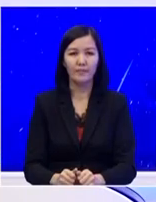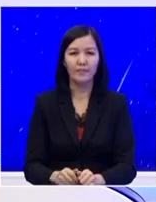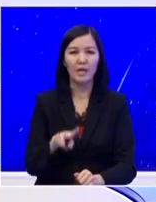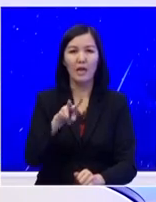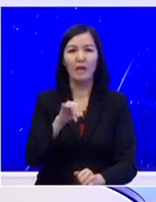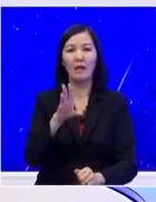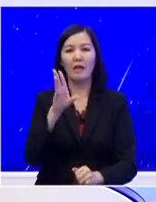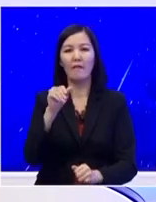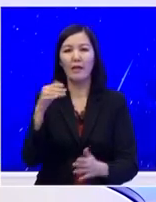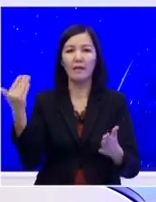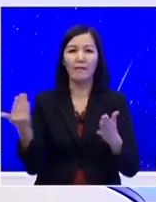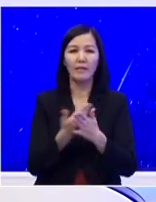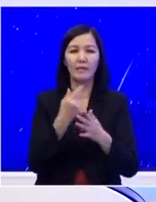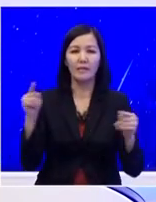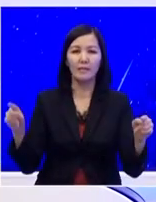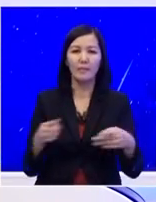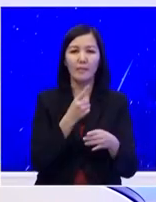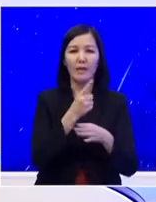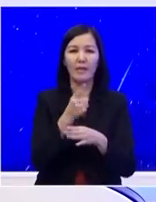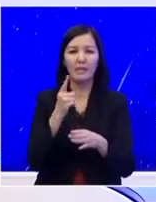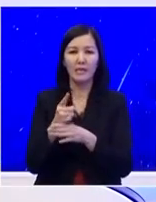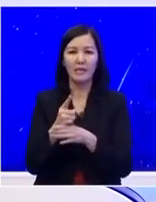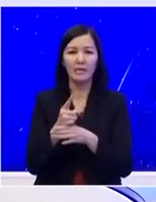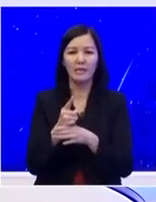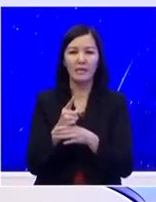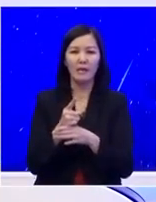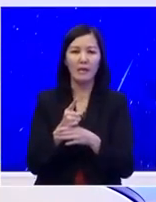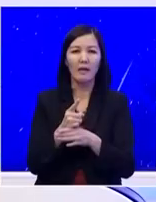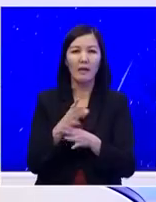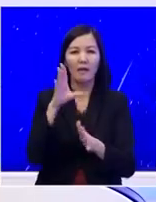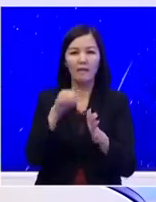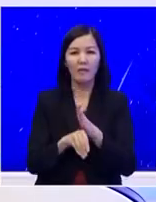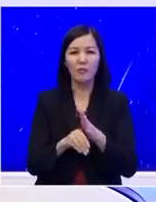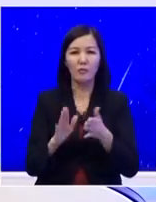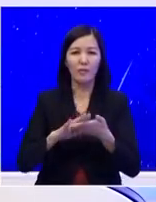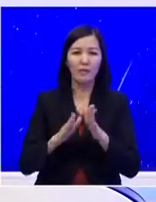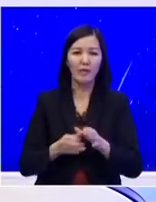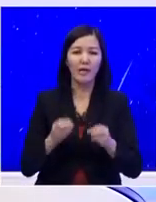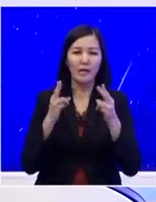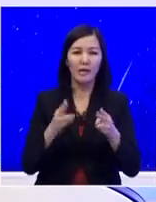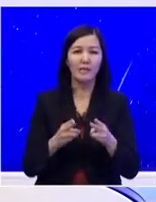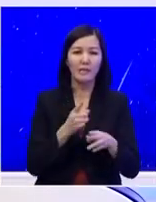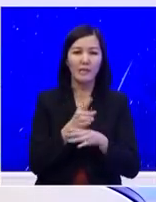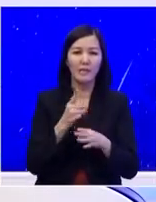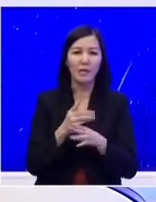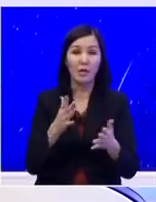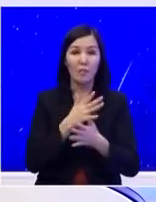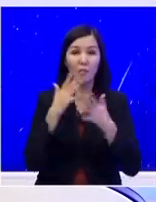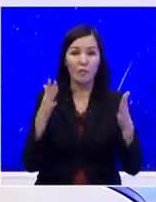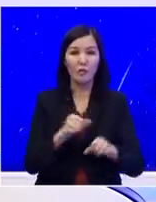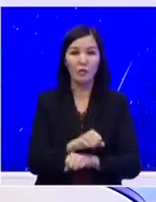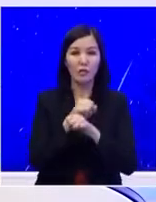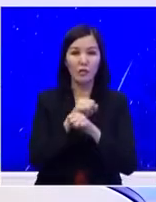В Ливане возобновились протесты. Несмотря на введенный карантин, антиправительственное движение вновь стало шириться из-за